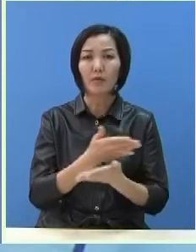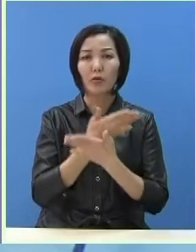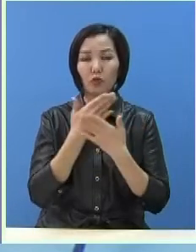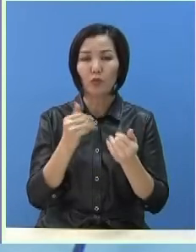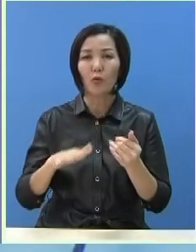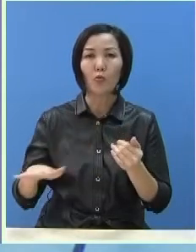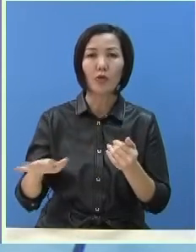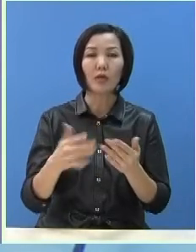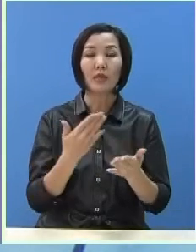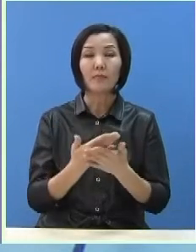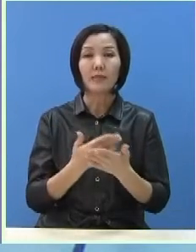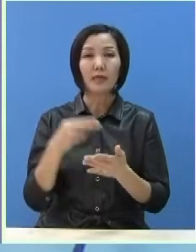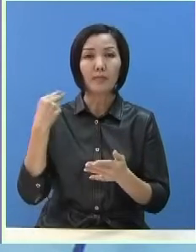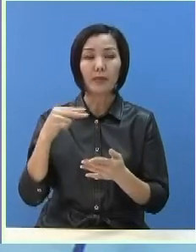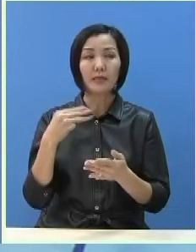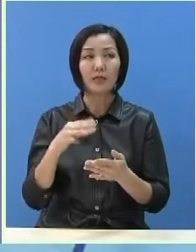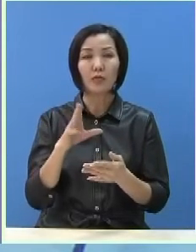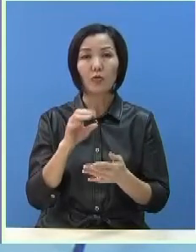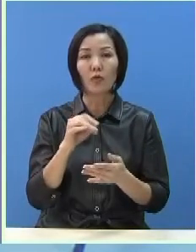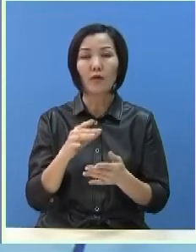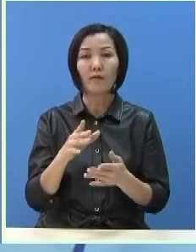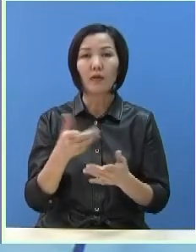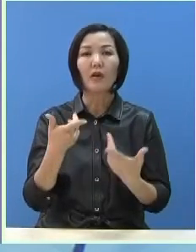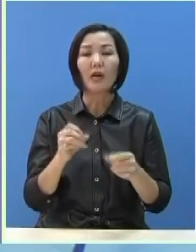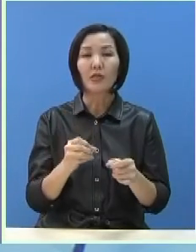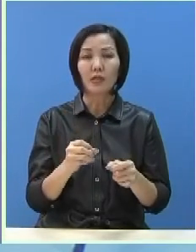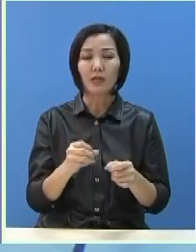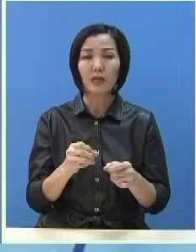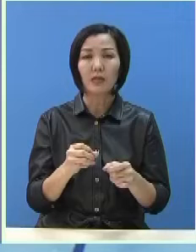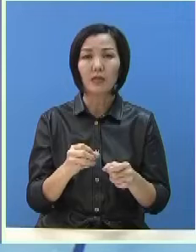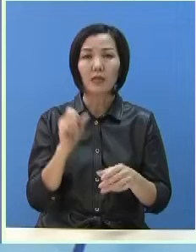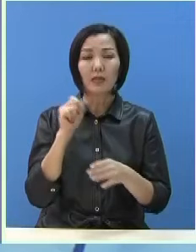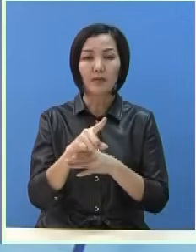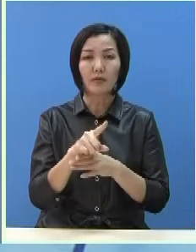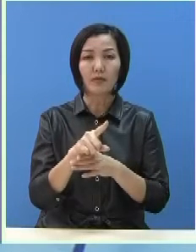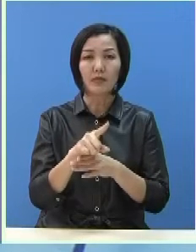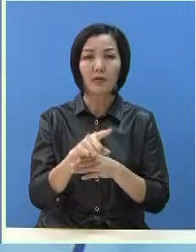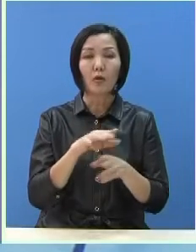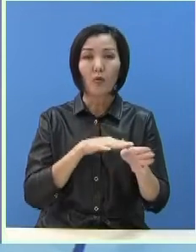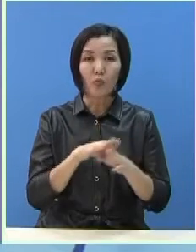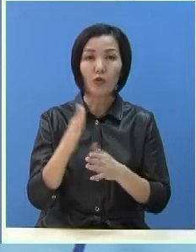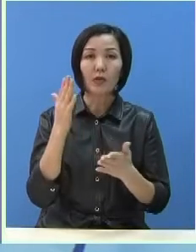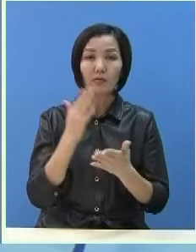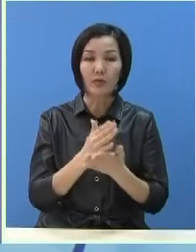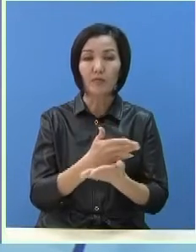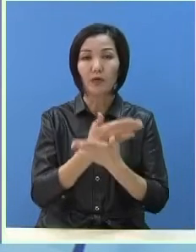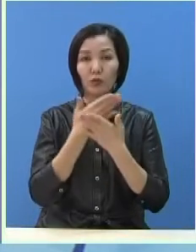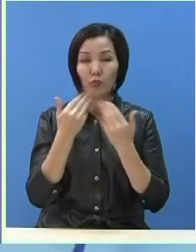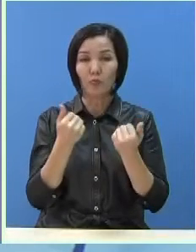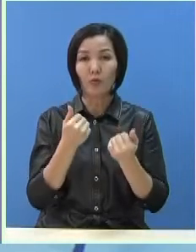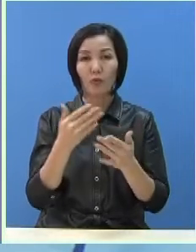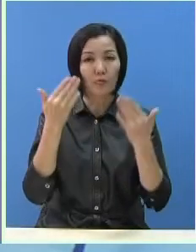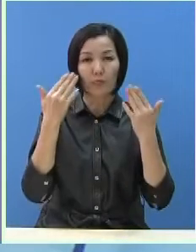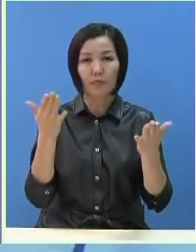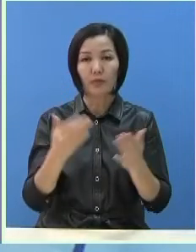Өңірлерде. Мысалы, президент Тоқаев білмейді. Қай жерде, мысалы, сол оның тапсырған тапсырмалары орындалып жатыр, орындалып жатқан жоқ.